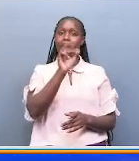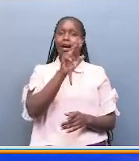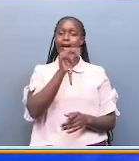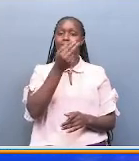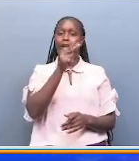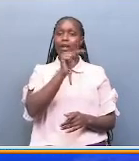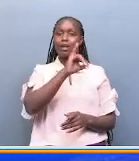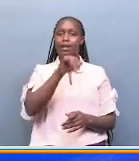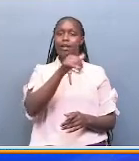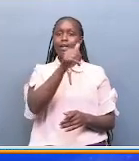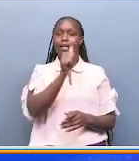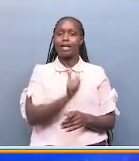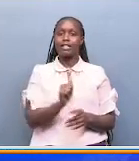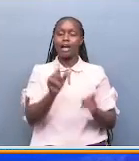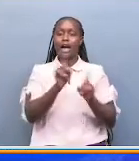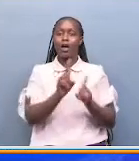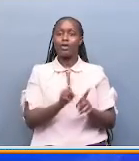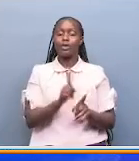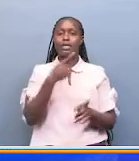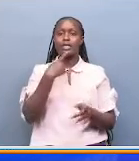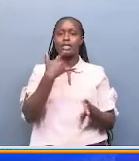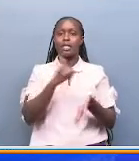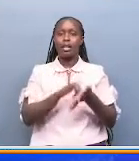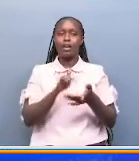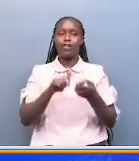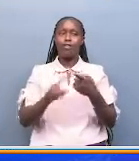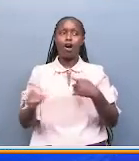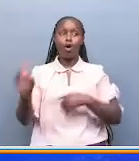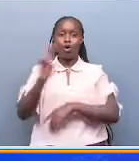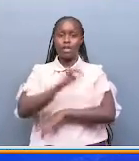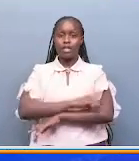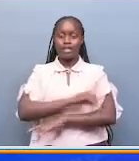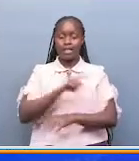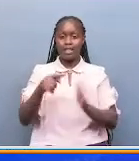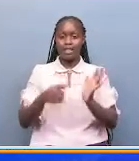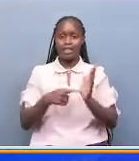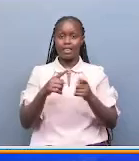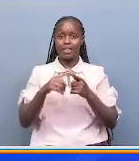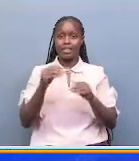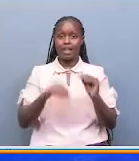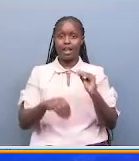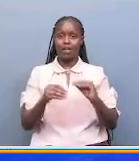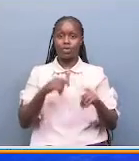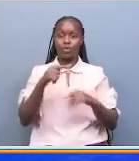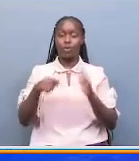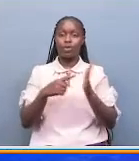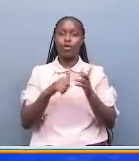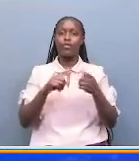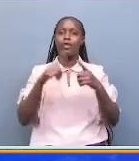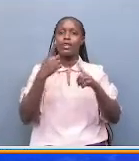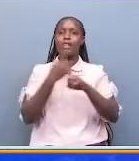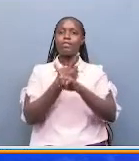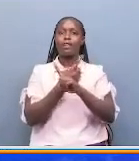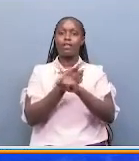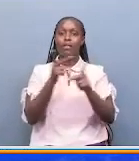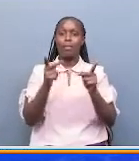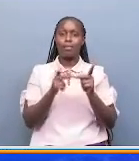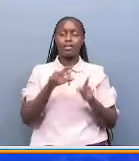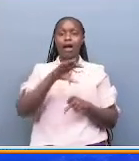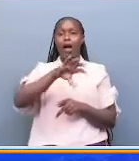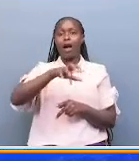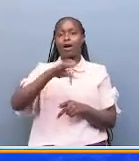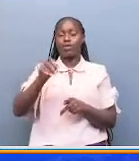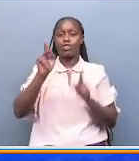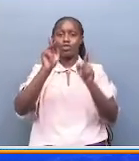Mwiruri kunradhi. Aidha, kwa siku nzima zoezi hilo liendelea katika sehemu nyingi za kaunti ya Kisumu,